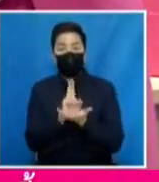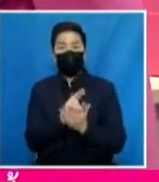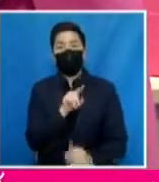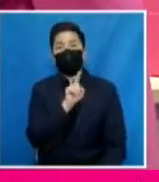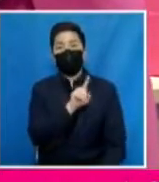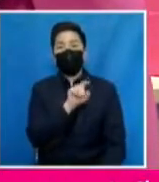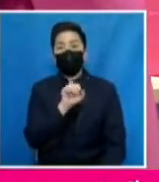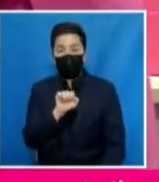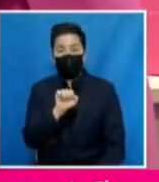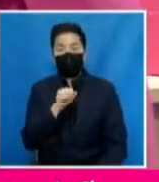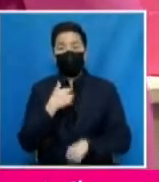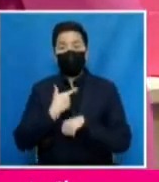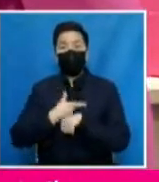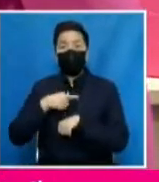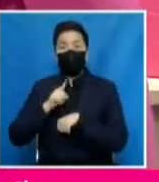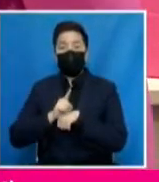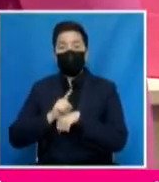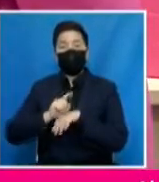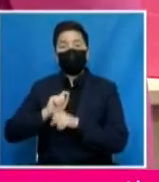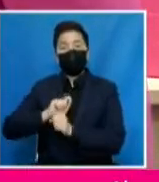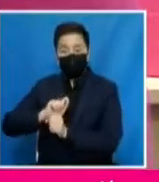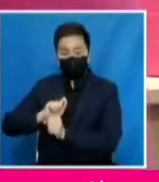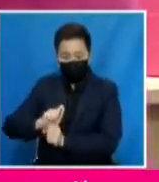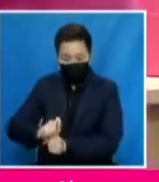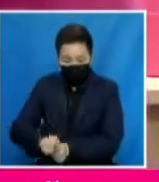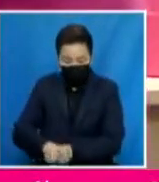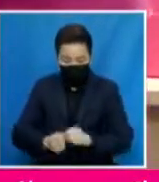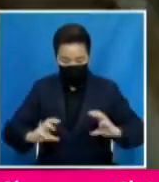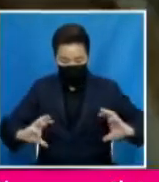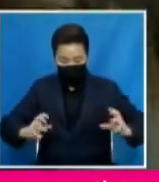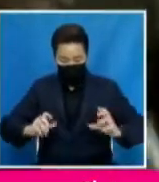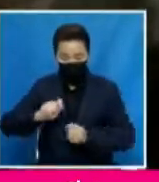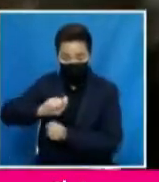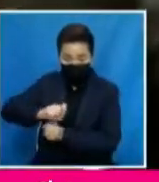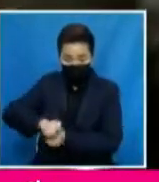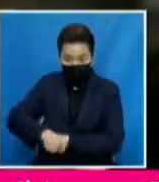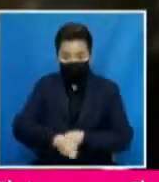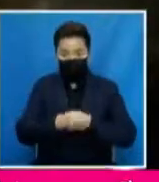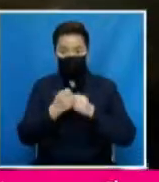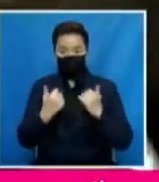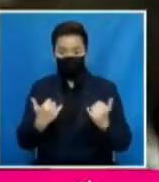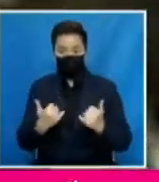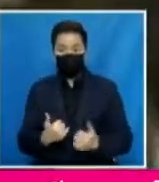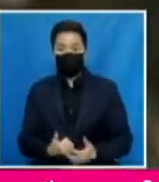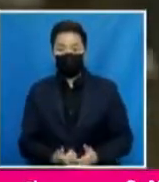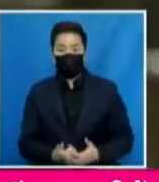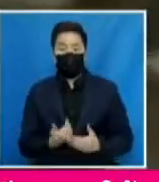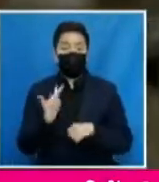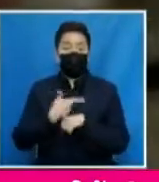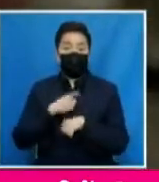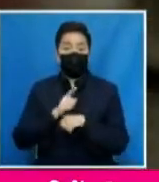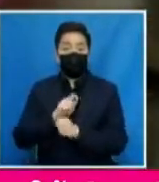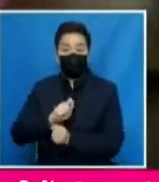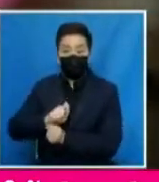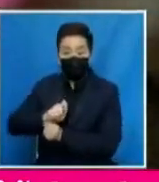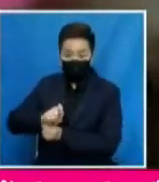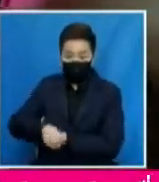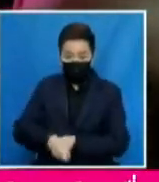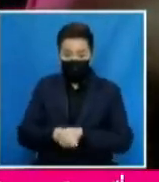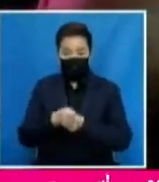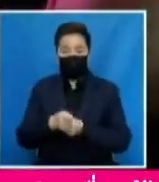าทโดยประธานกรรมการจะเป็นผู้สุ่มตักลูกบอลจากตู้เสียงงวดและหมวดอักษรประธานกรรมการสุ่มตักลูกบ